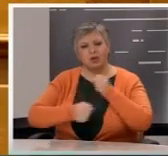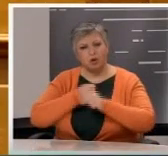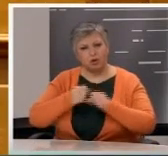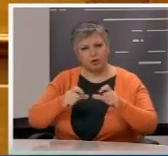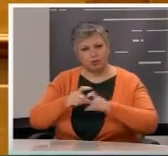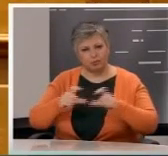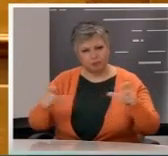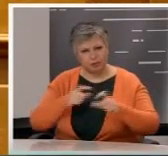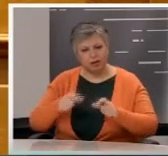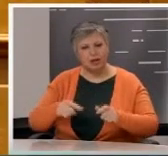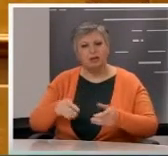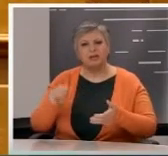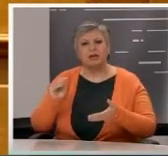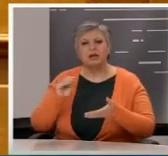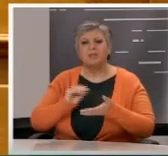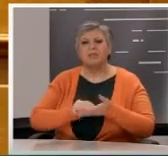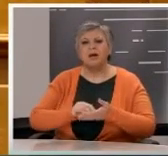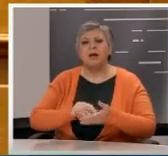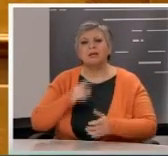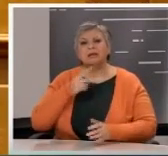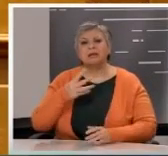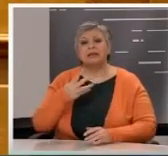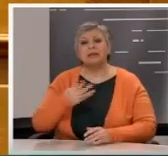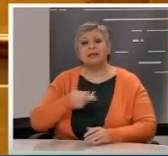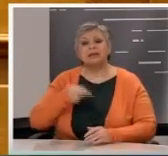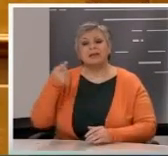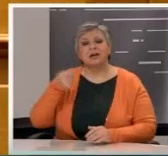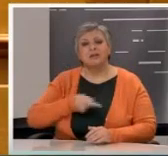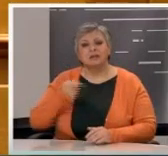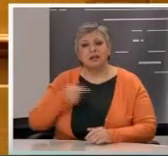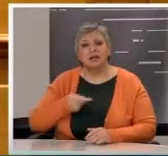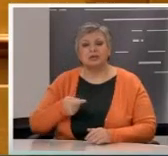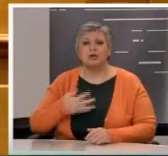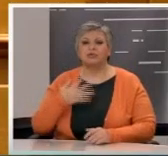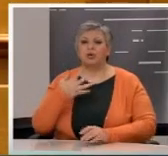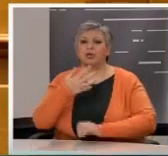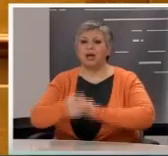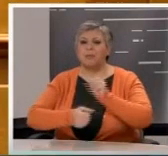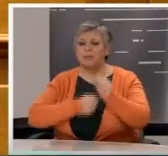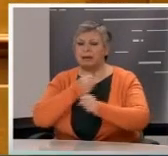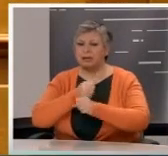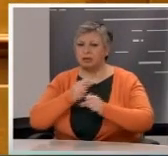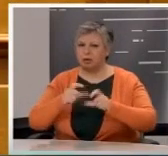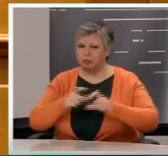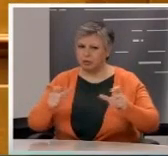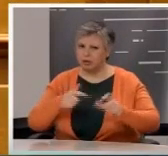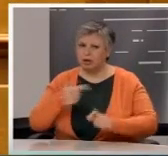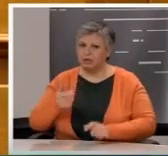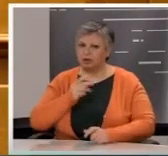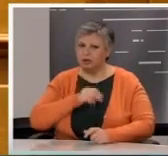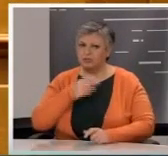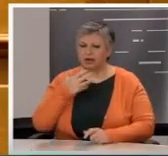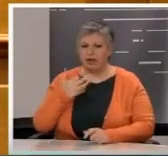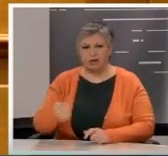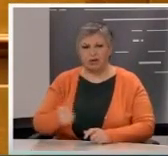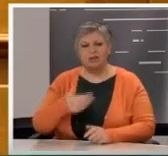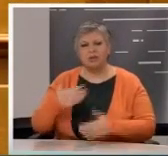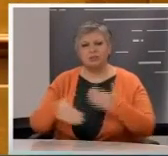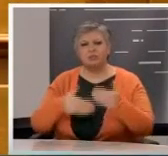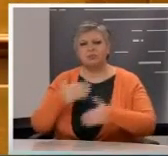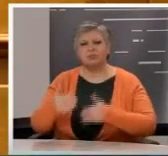αυτό να ξαναβρεθεί κάτω από το 4%. Το 5ετές ομόλογο είναι απολύτως συμφέρον να συνεχίσει σε αυτή